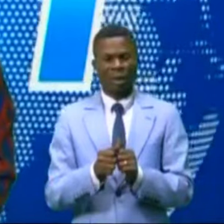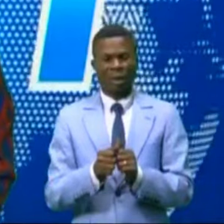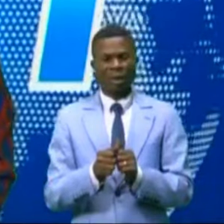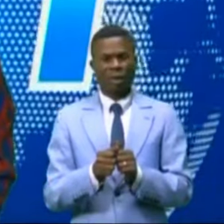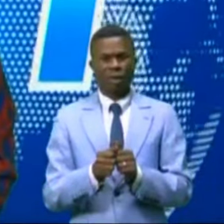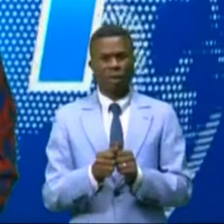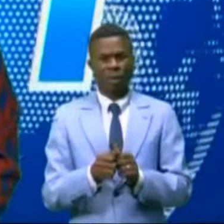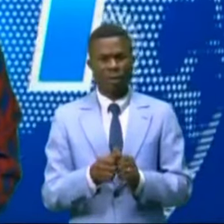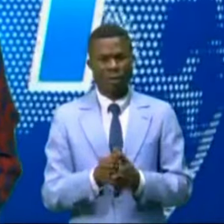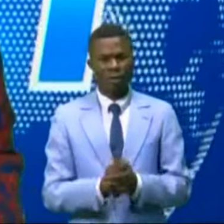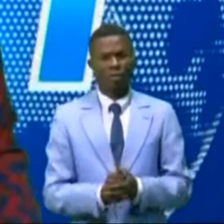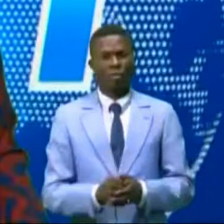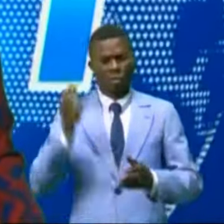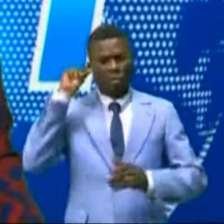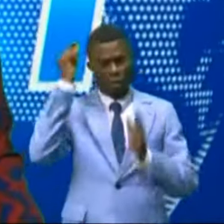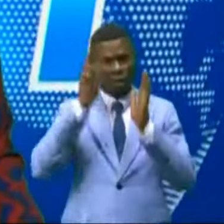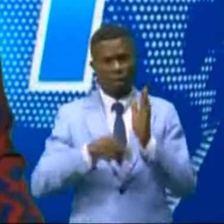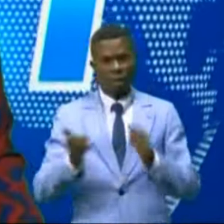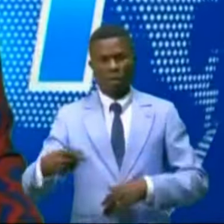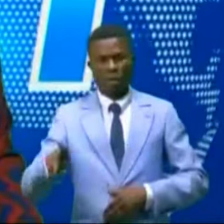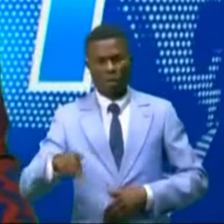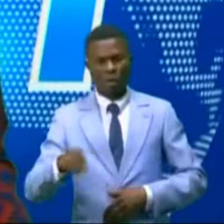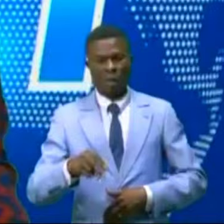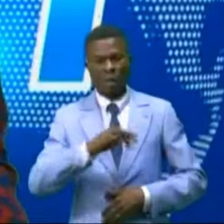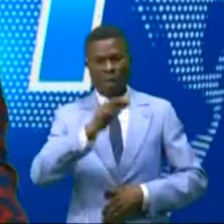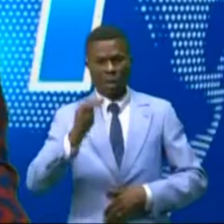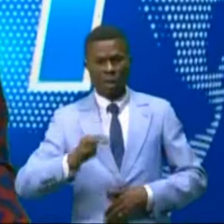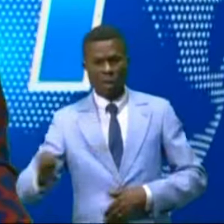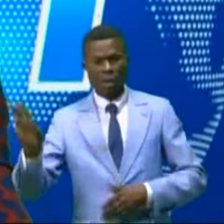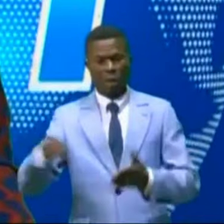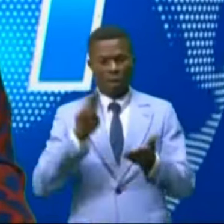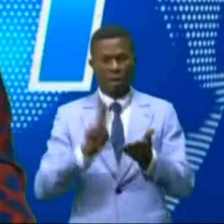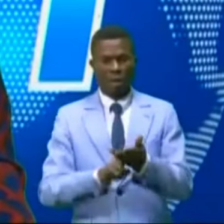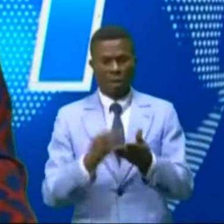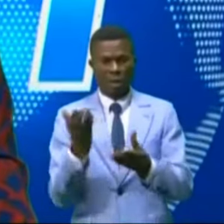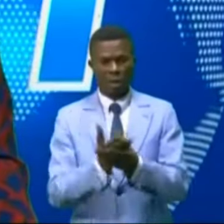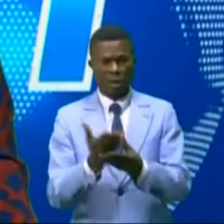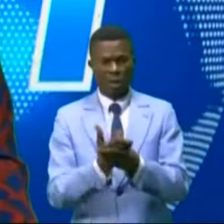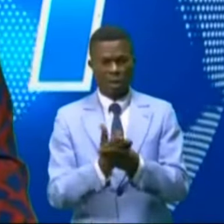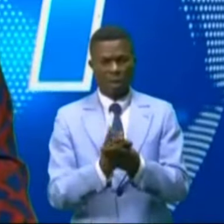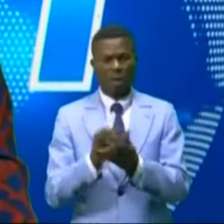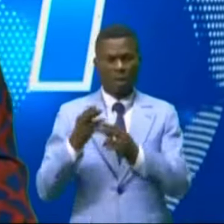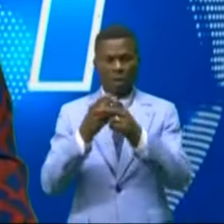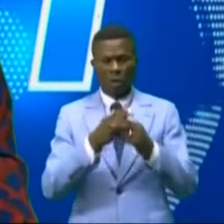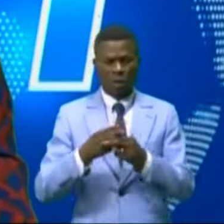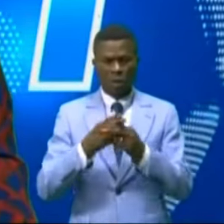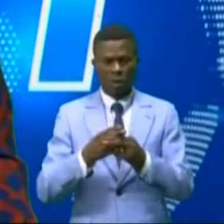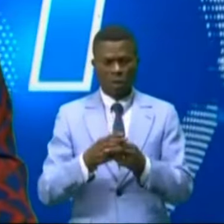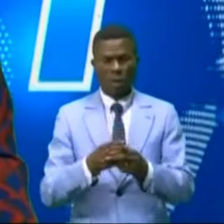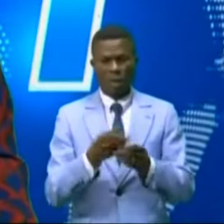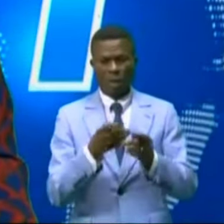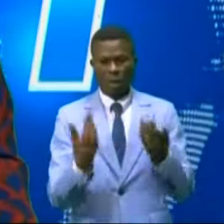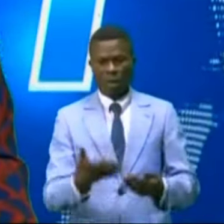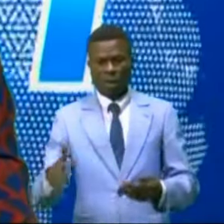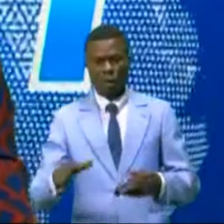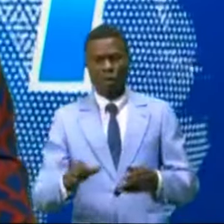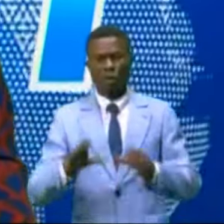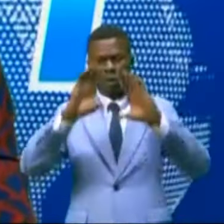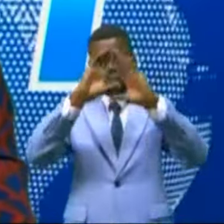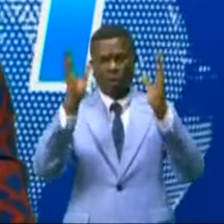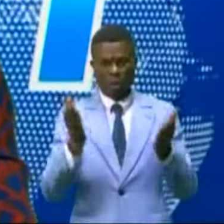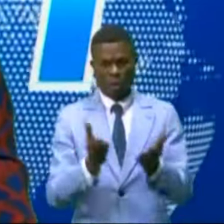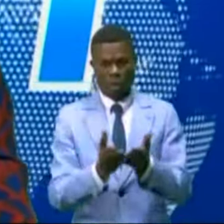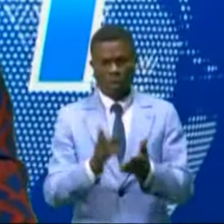patrieie le gouverneur de la province du manema vient de signer un arrêté portant sécurisation des patrimoinees de la communauté